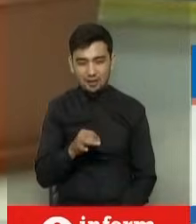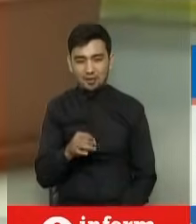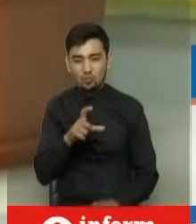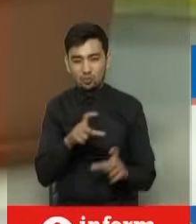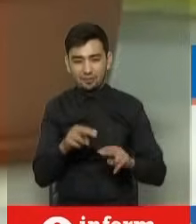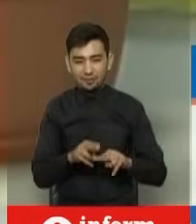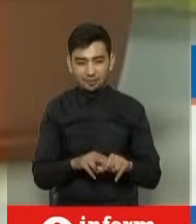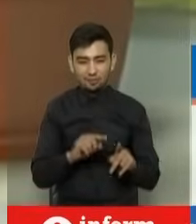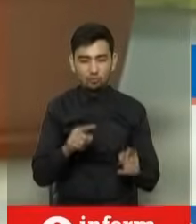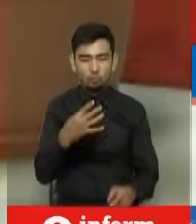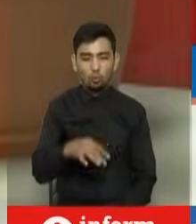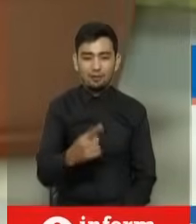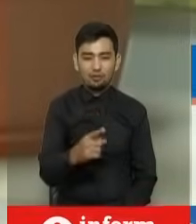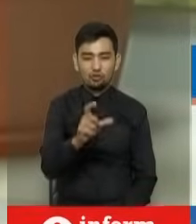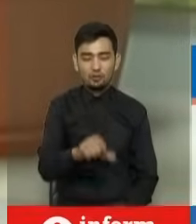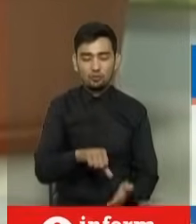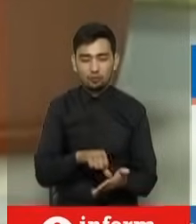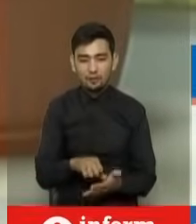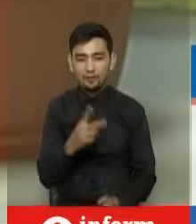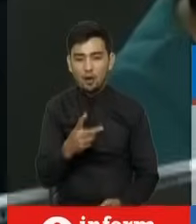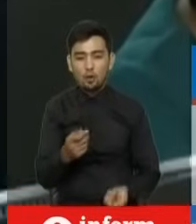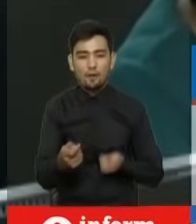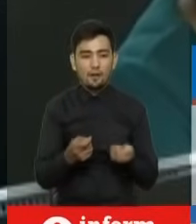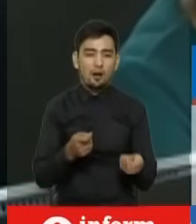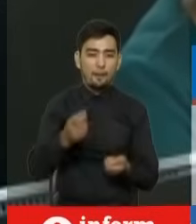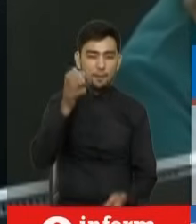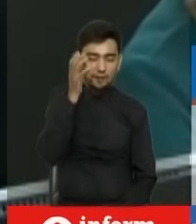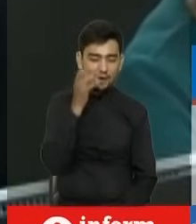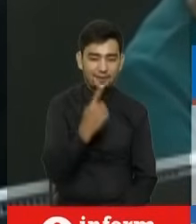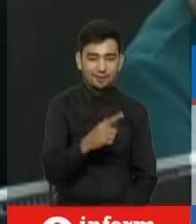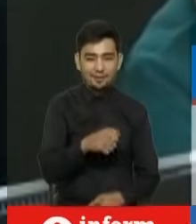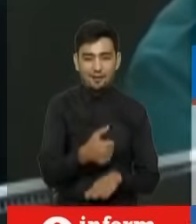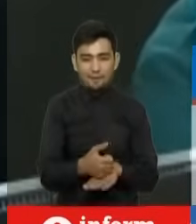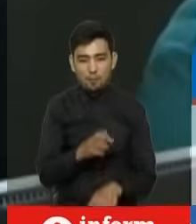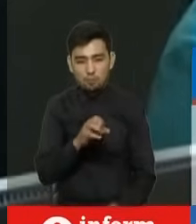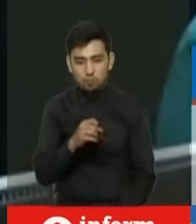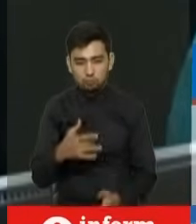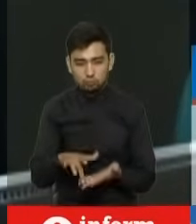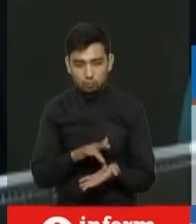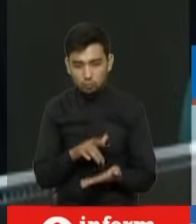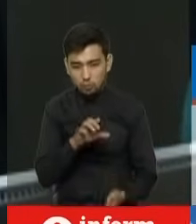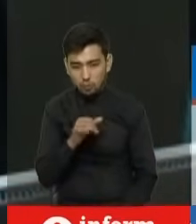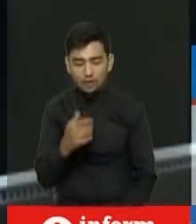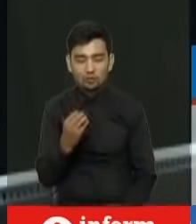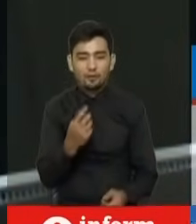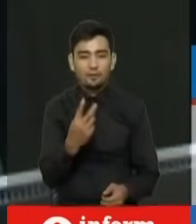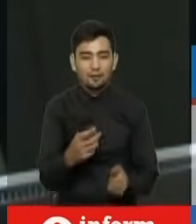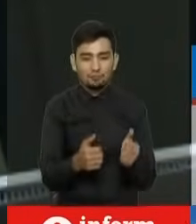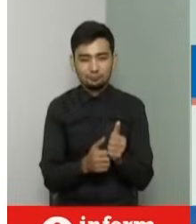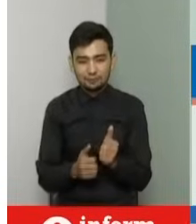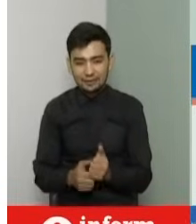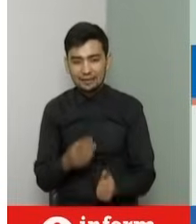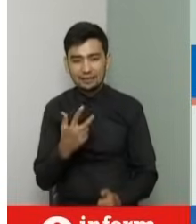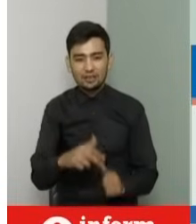проходят 41 человек. 2 руководителя отдела образования, 1 главный бухгалтер, 2 его заместителя и 36